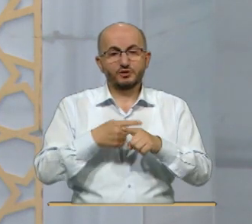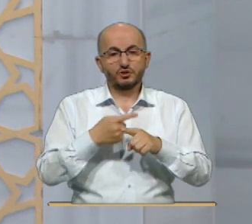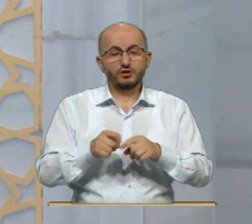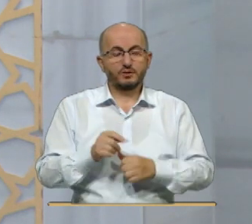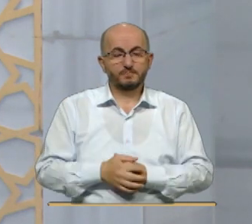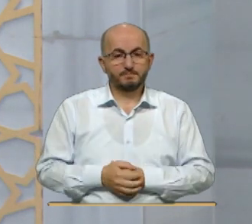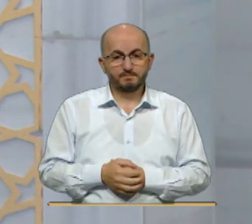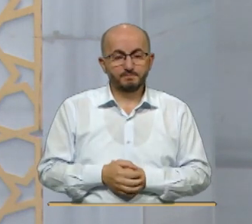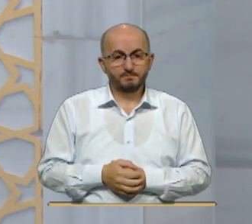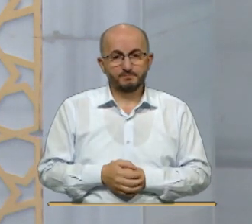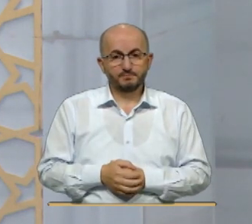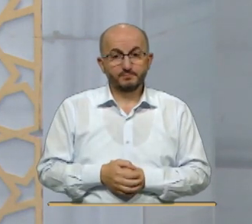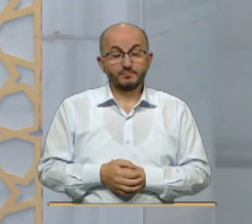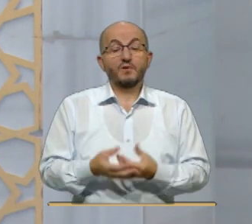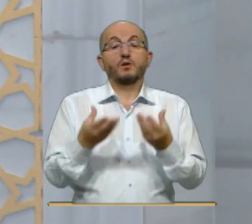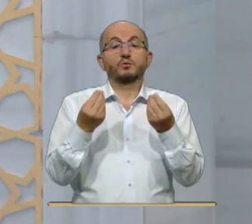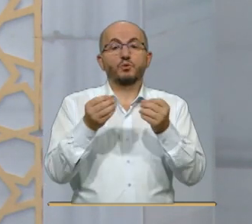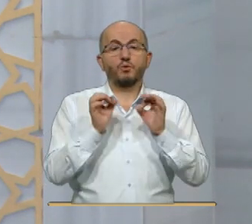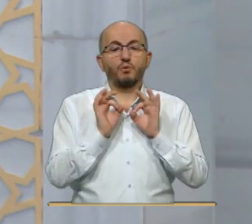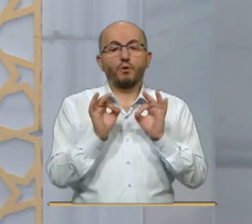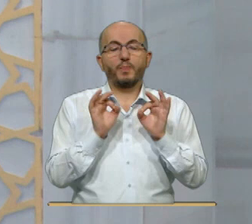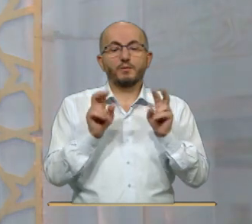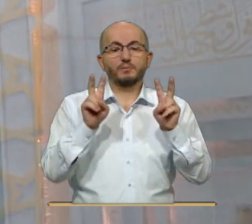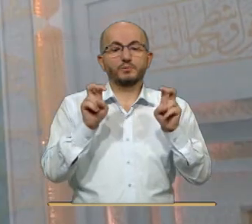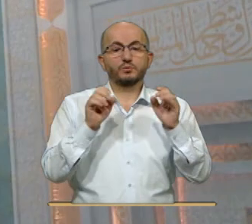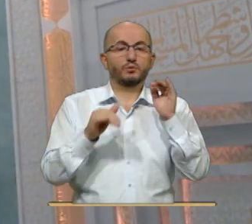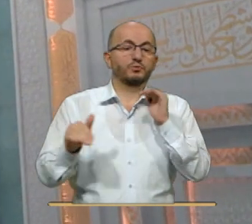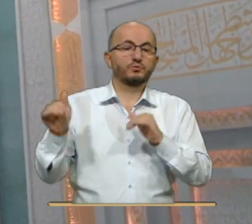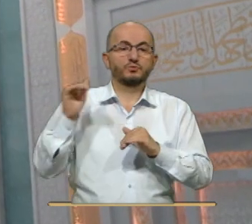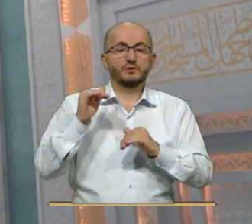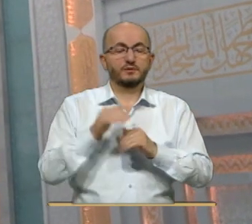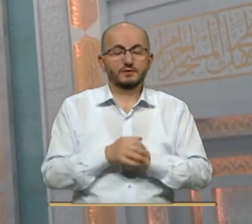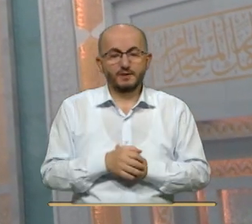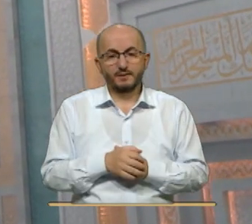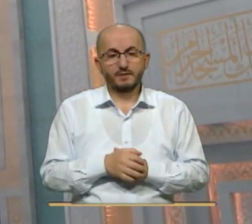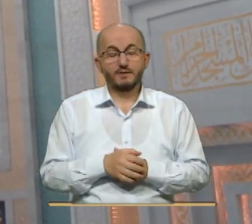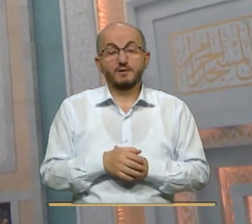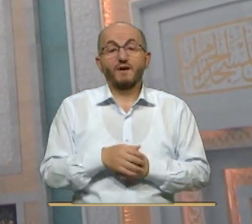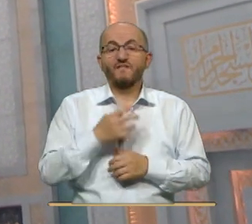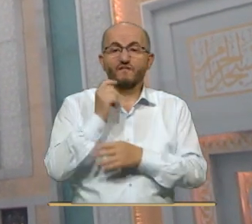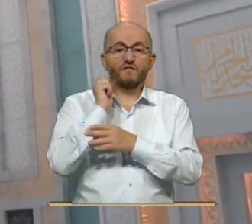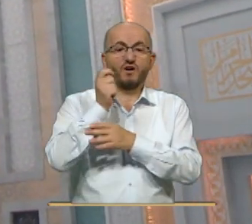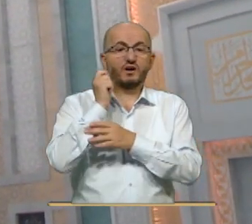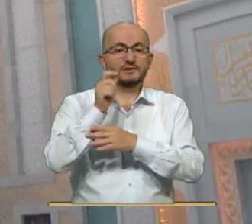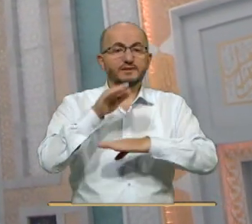paylaşacağım. Çok önemli bir konu üzerinde vaaz edeceğim.